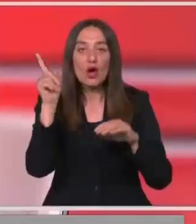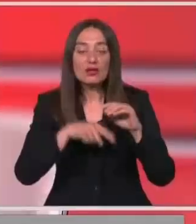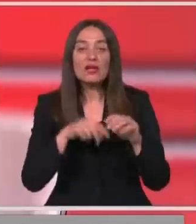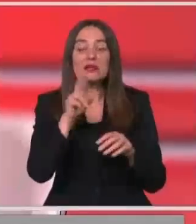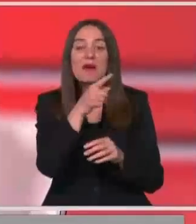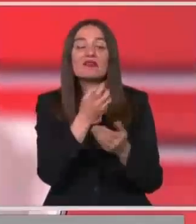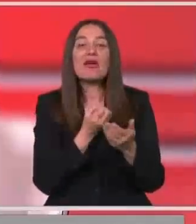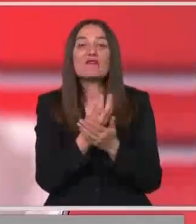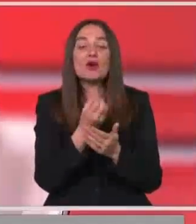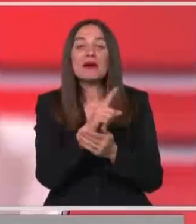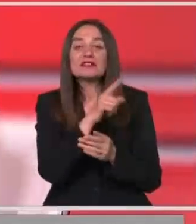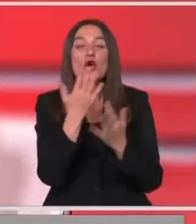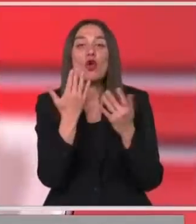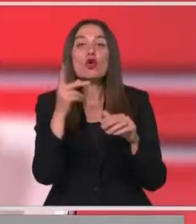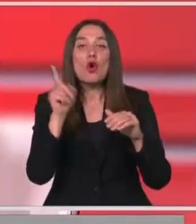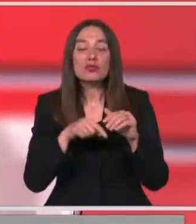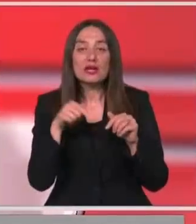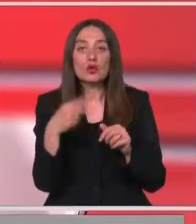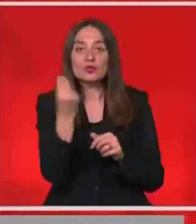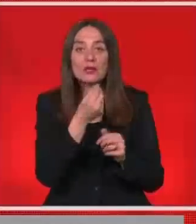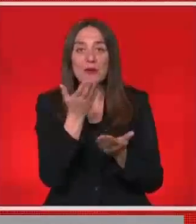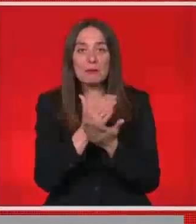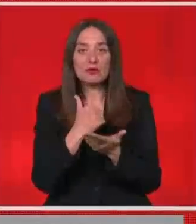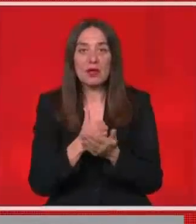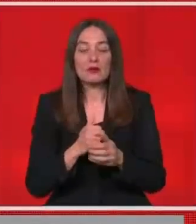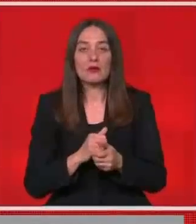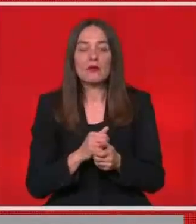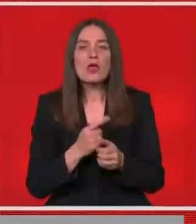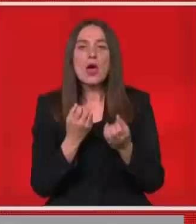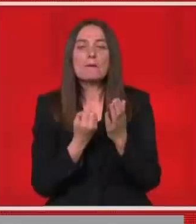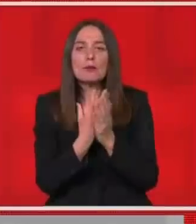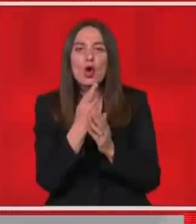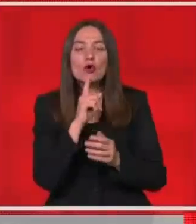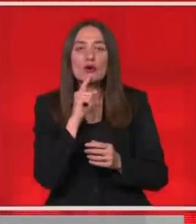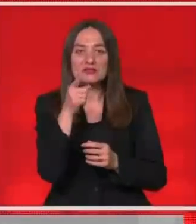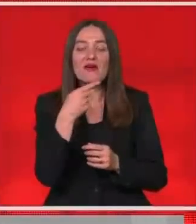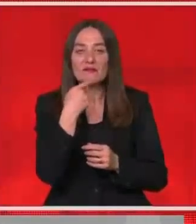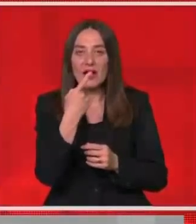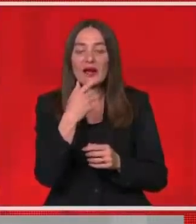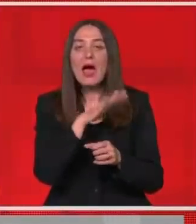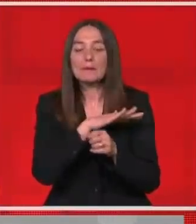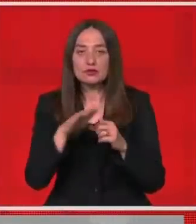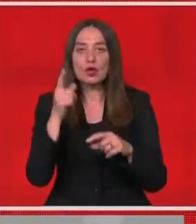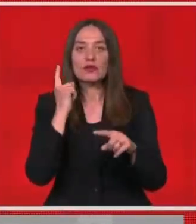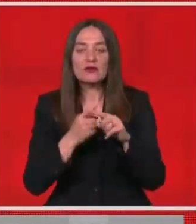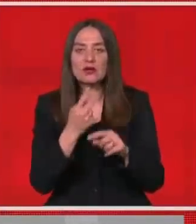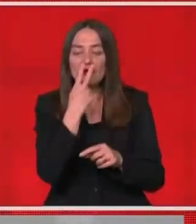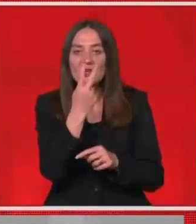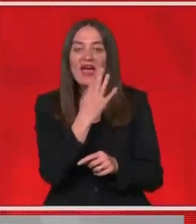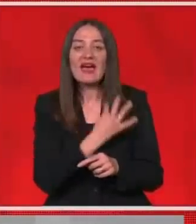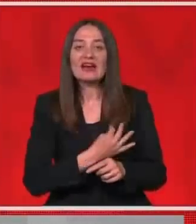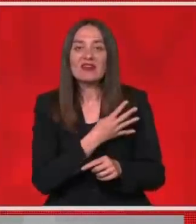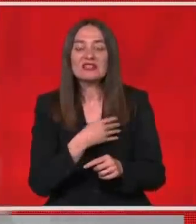informacije koliko je otkaza do sada podeljeno u Srbiji? Cifre koje ste rekli su apsolutno tačne. Pogledajte samo u